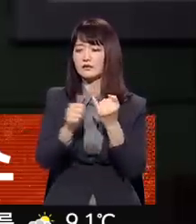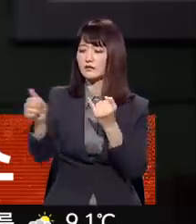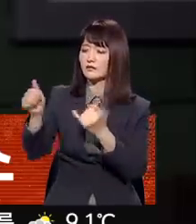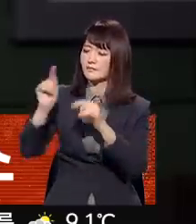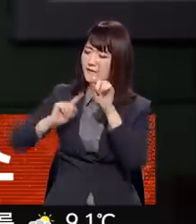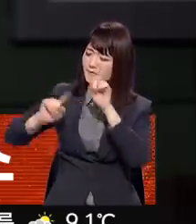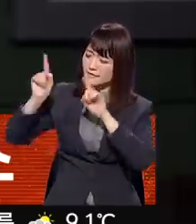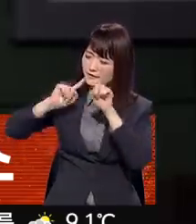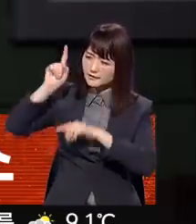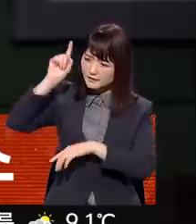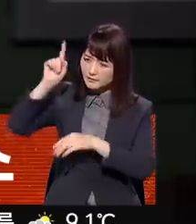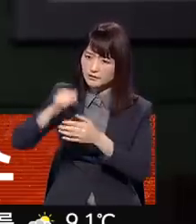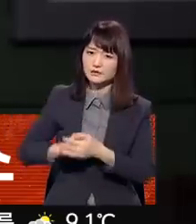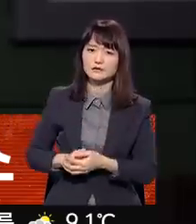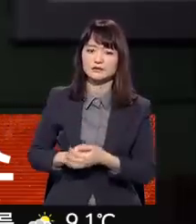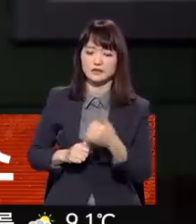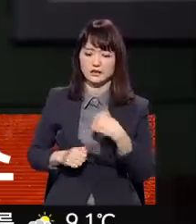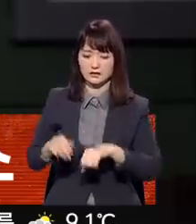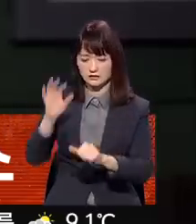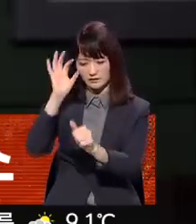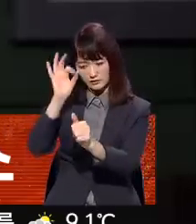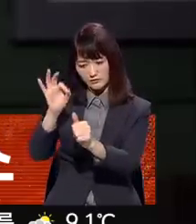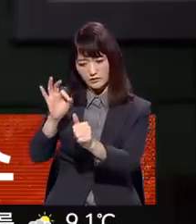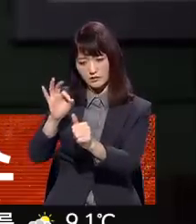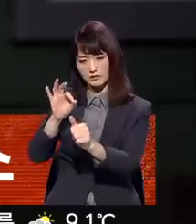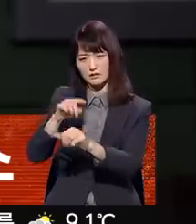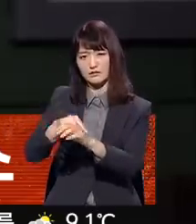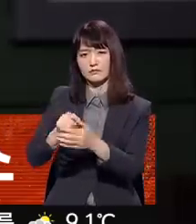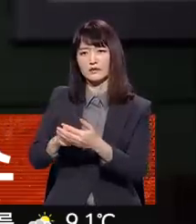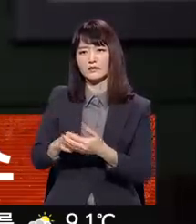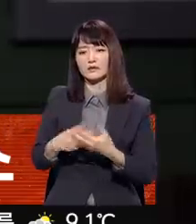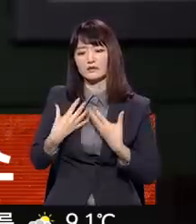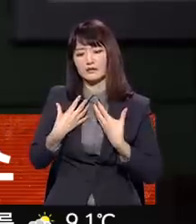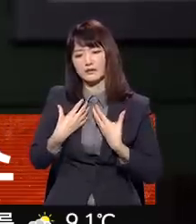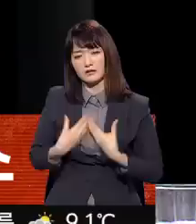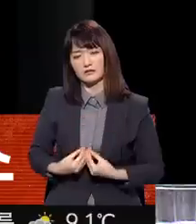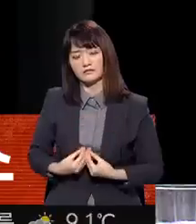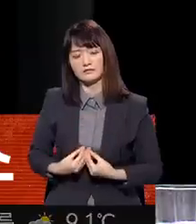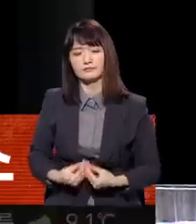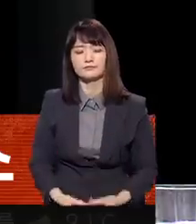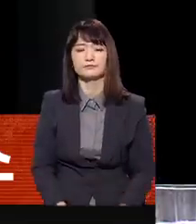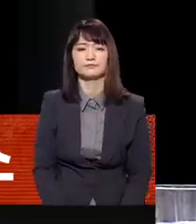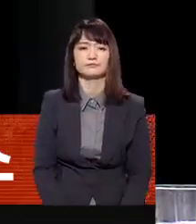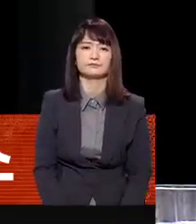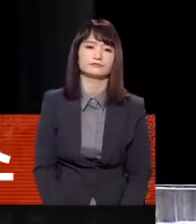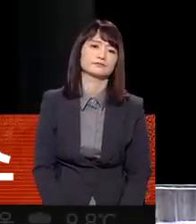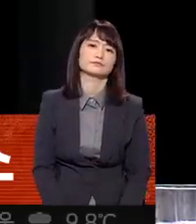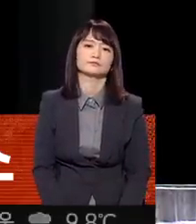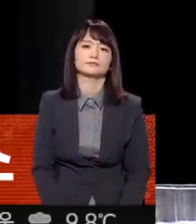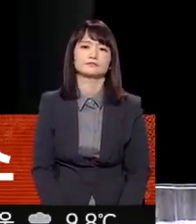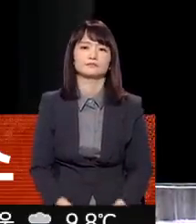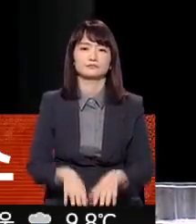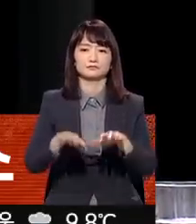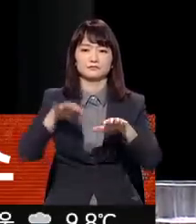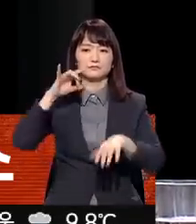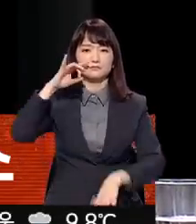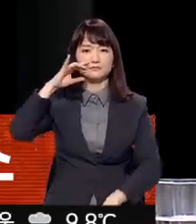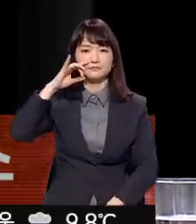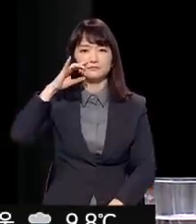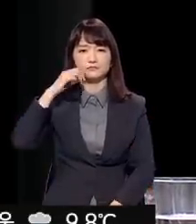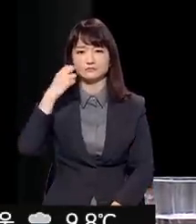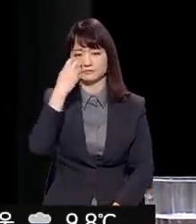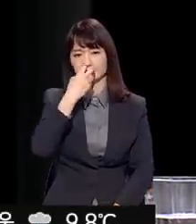하고요. 남겨진 아이를 볼 때마다 억장이 무너진다고 합니다. 자 그러면요 이쯤에서 별별 상담소 오늘의